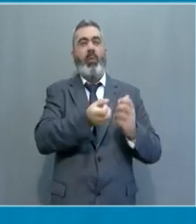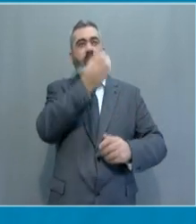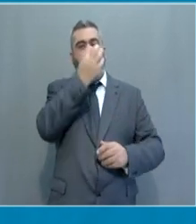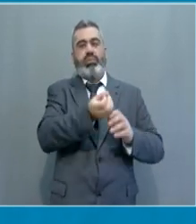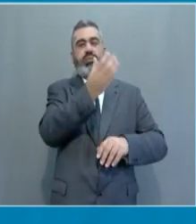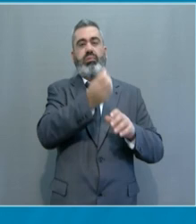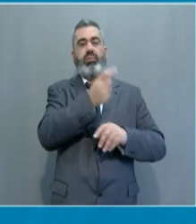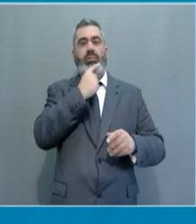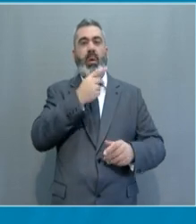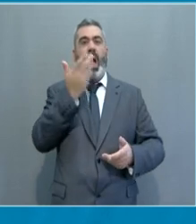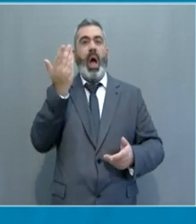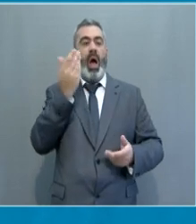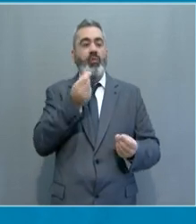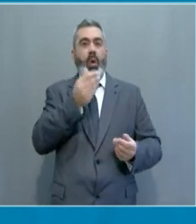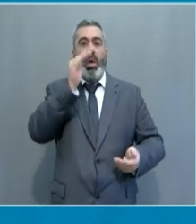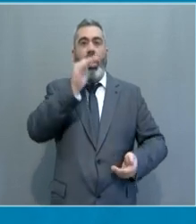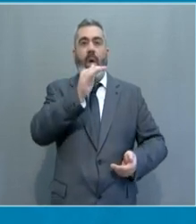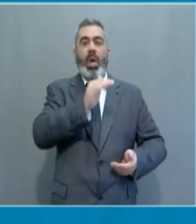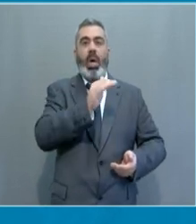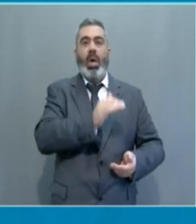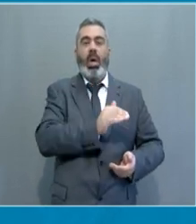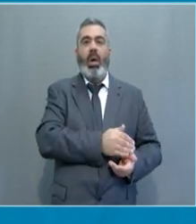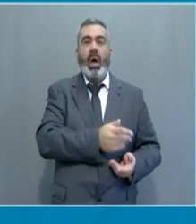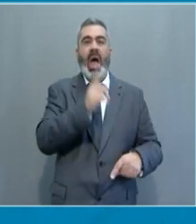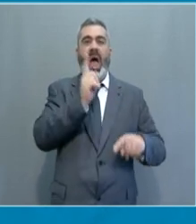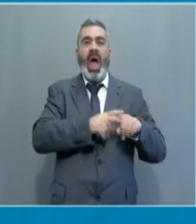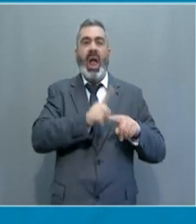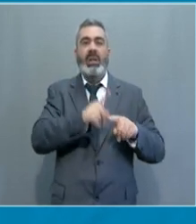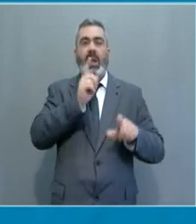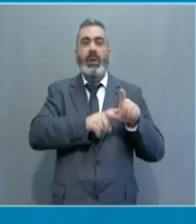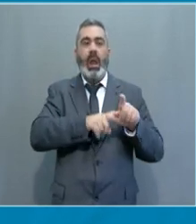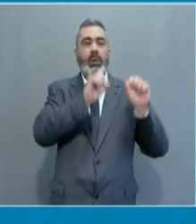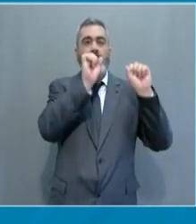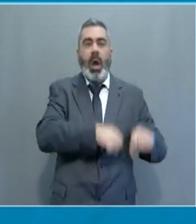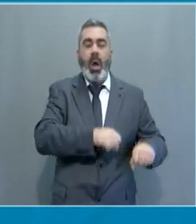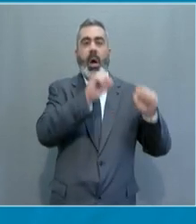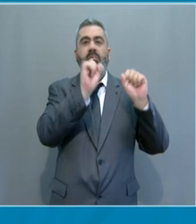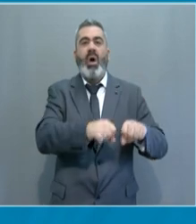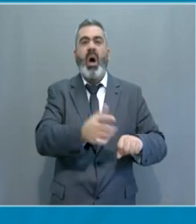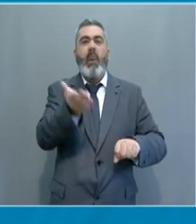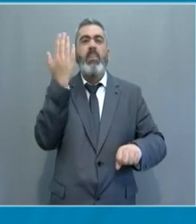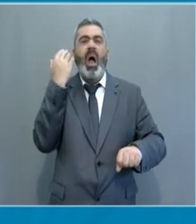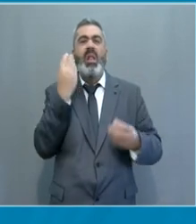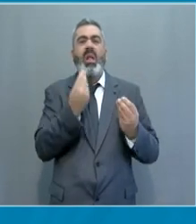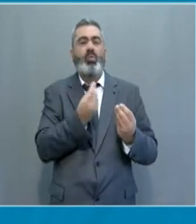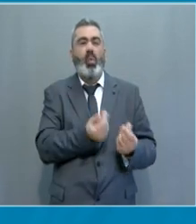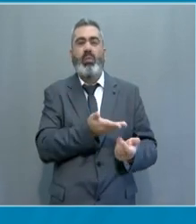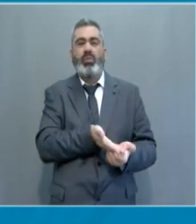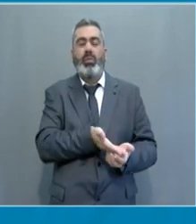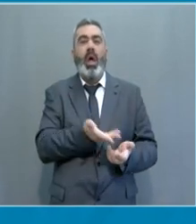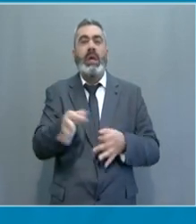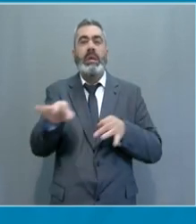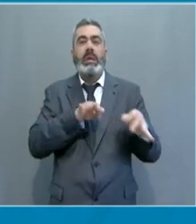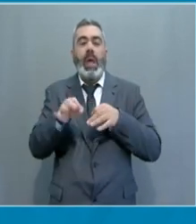50% στα χρόνια που κυβέρνησε και τις λιγνητικές μονάδες να κλείνουν η μία μετά την άλλη λόγω παλαιότητας χωρίς να σχεδιάζει